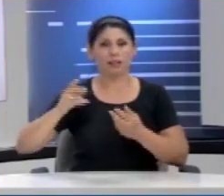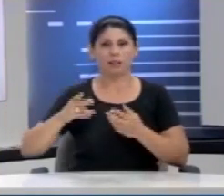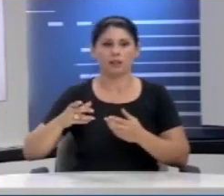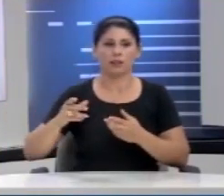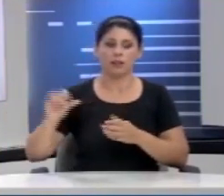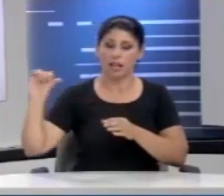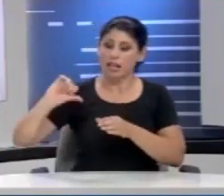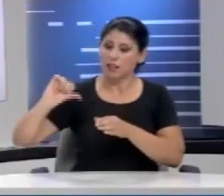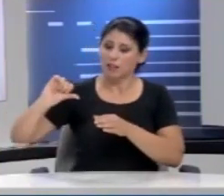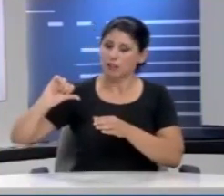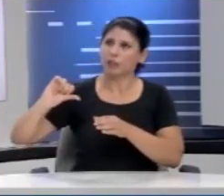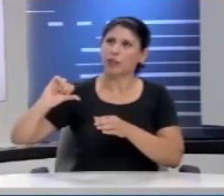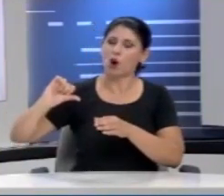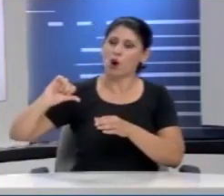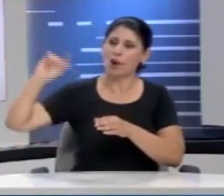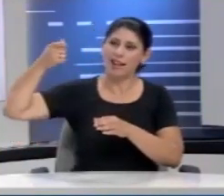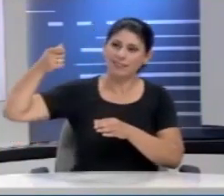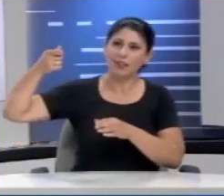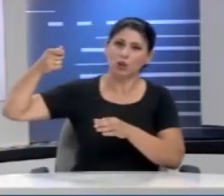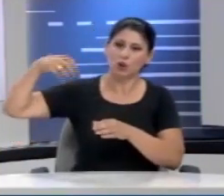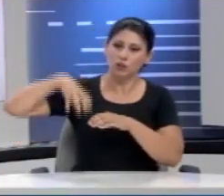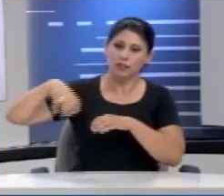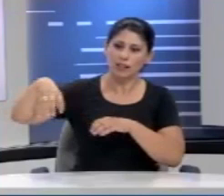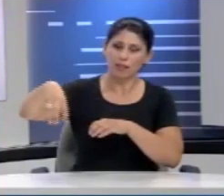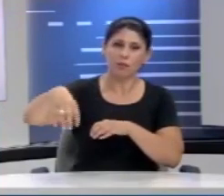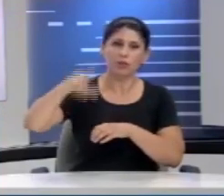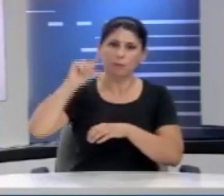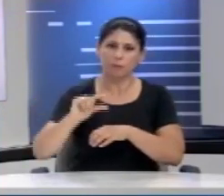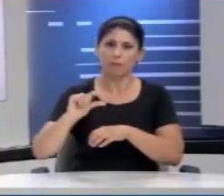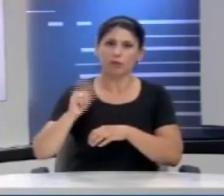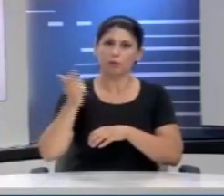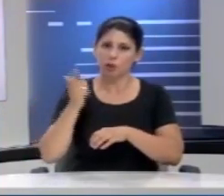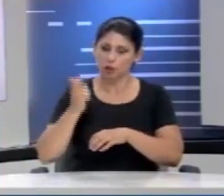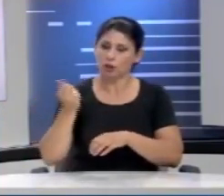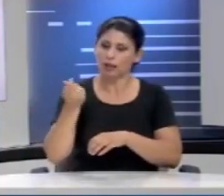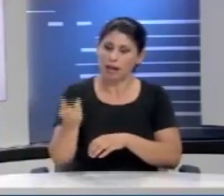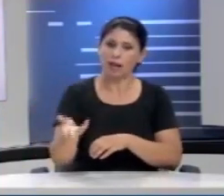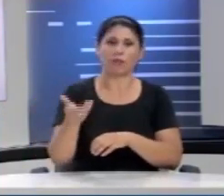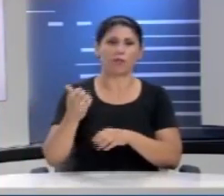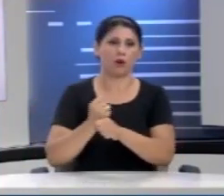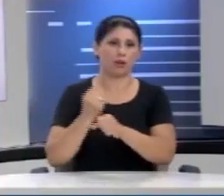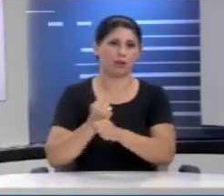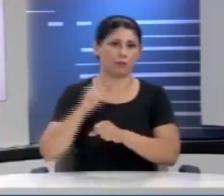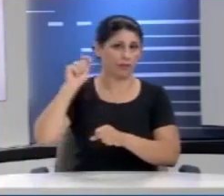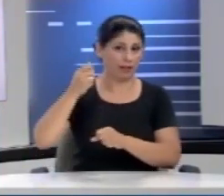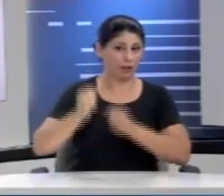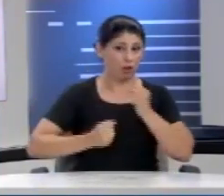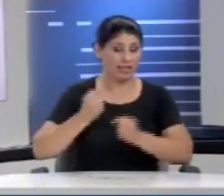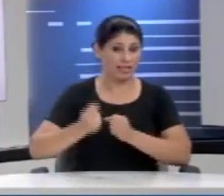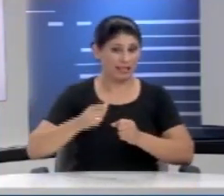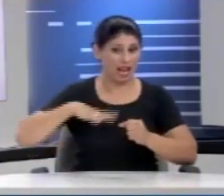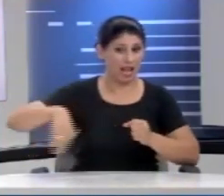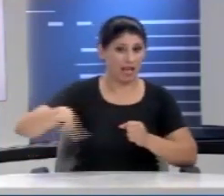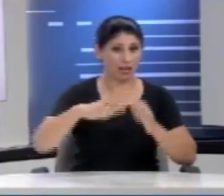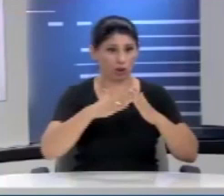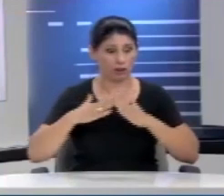λιγνητικών και υδροηλεκτρικών σταθμών, η μείωση των μισθών και του αριθμού εργαζομένων της ΔΕΗ, το κυνήγι των